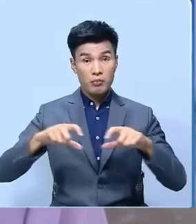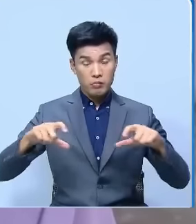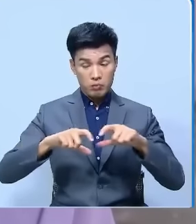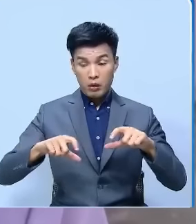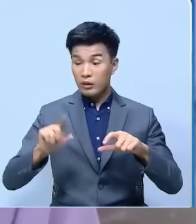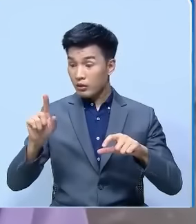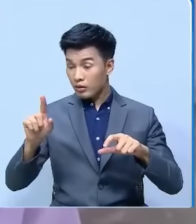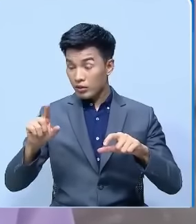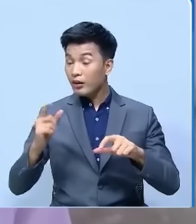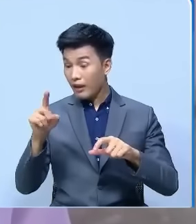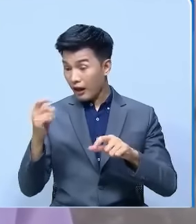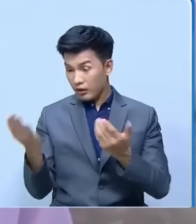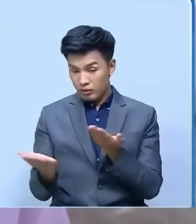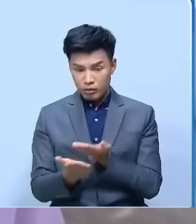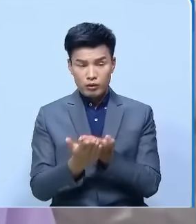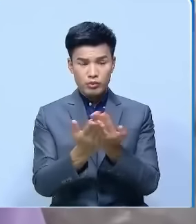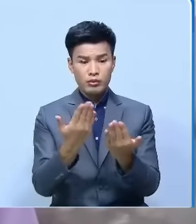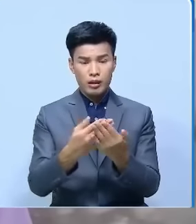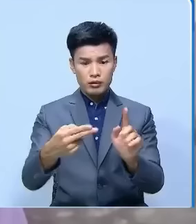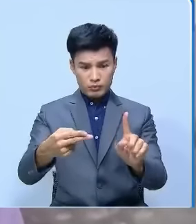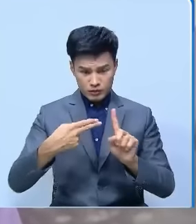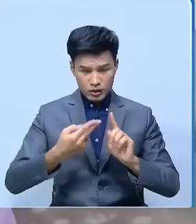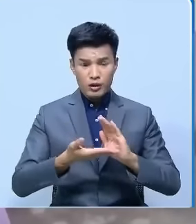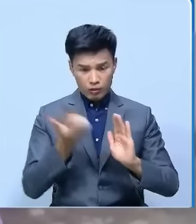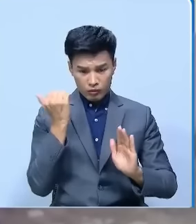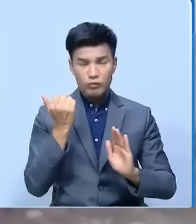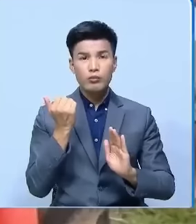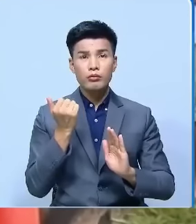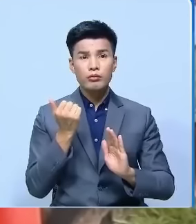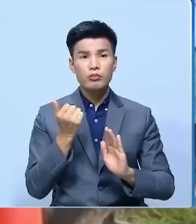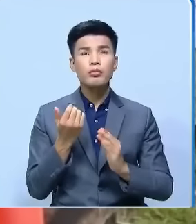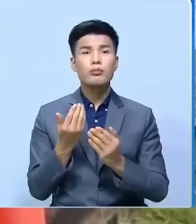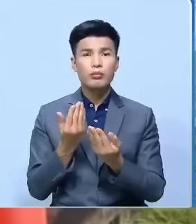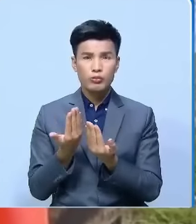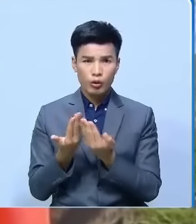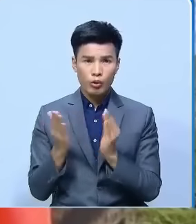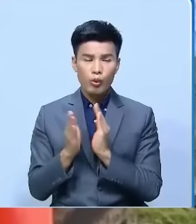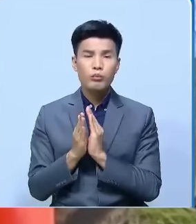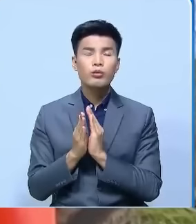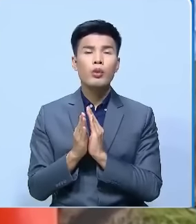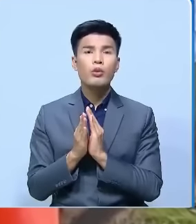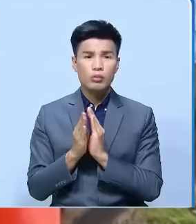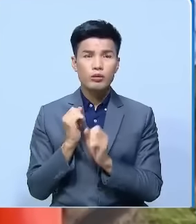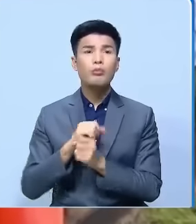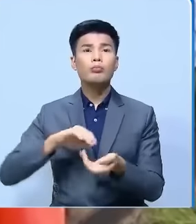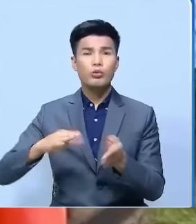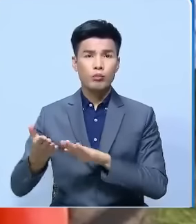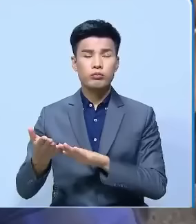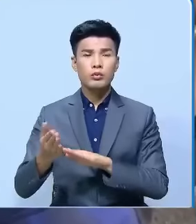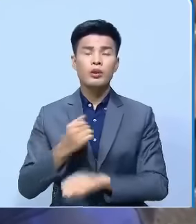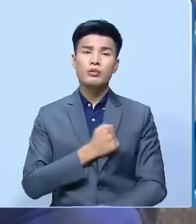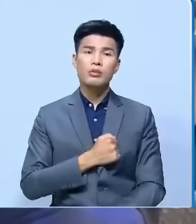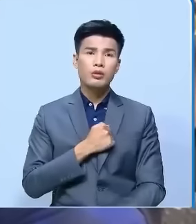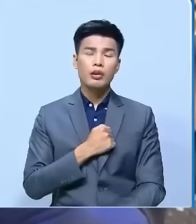มรณบัตรของสามีมาเบิกเงิน 10,000บาทเพื่อที่จะนำไปใช้ในครอบครัวแล้วก็จัดพิธีศพด้วยค่ะก็เป็นเหตุการณ์ที่ต้องบอก